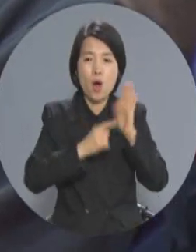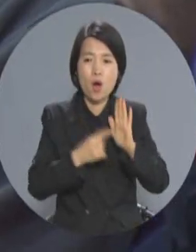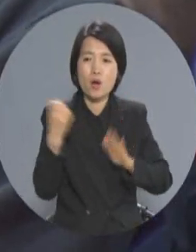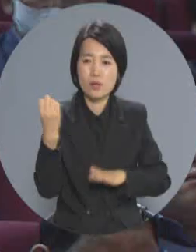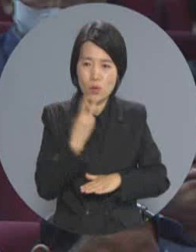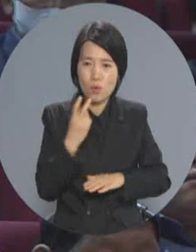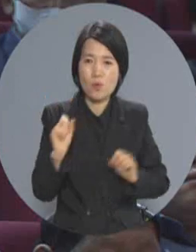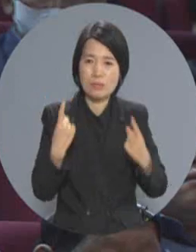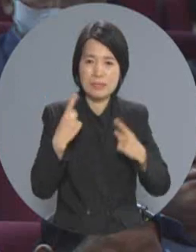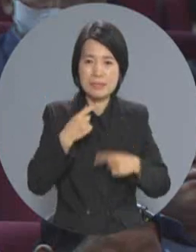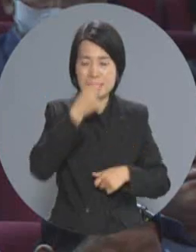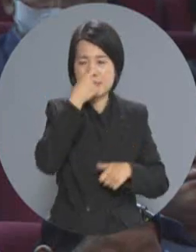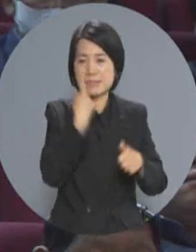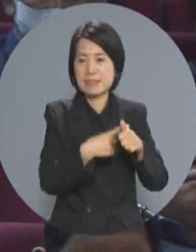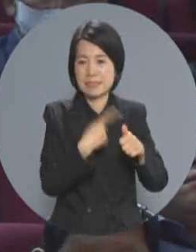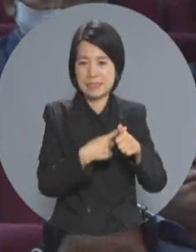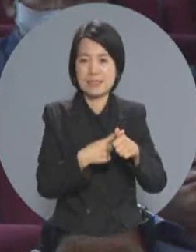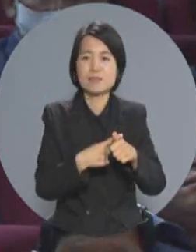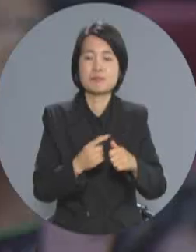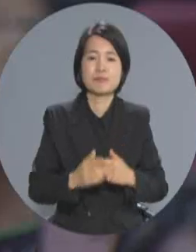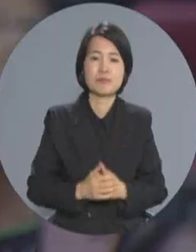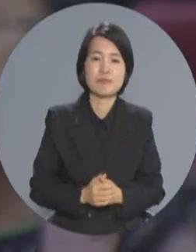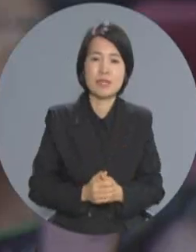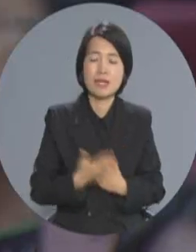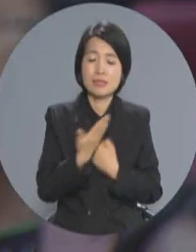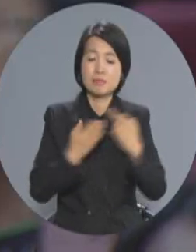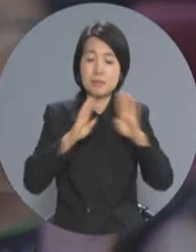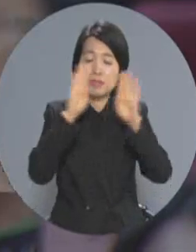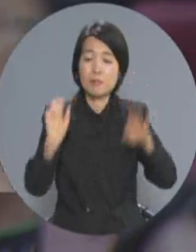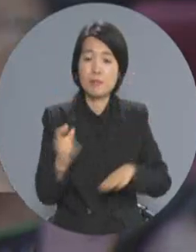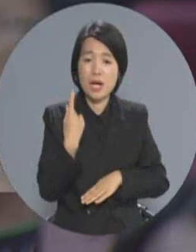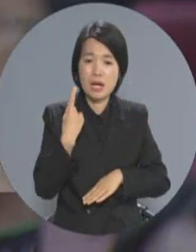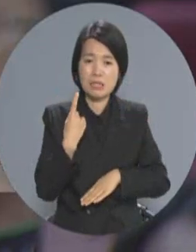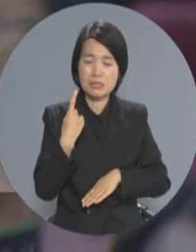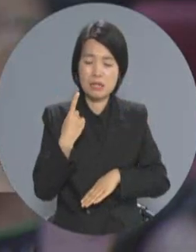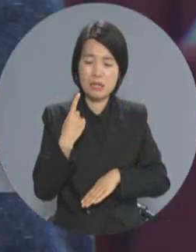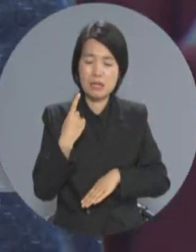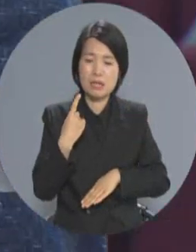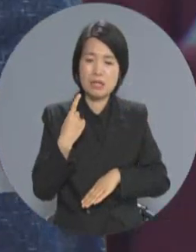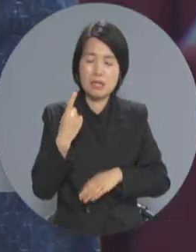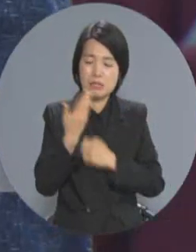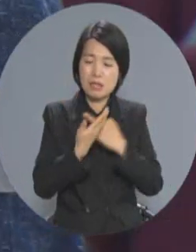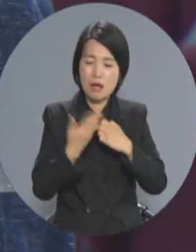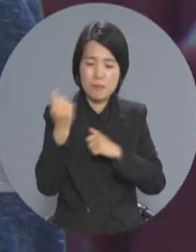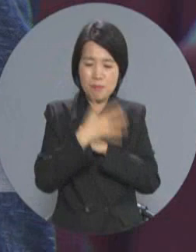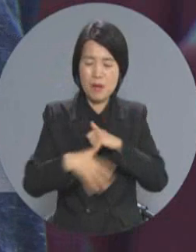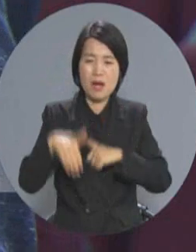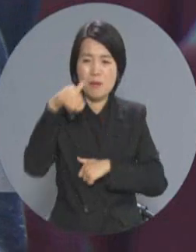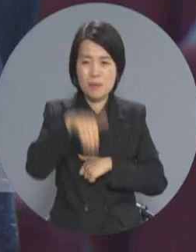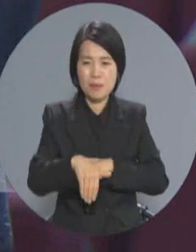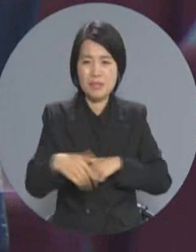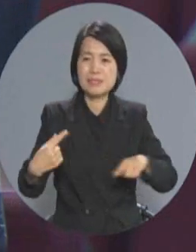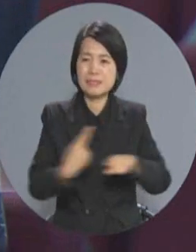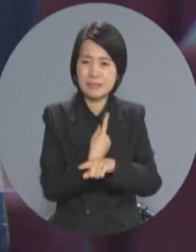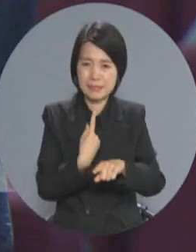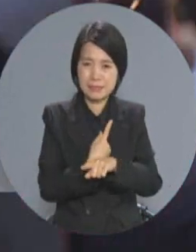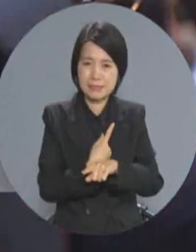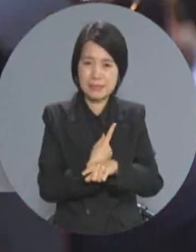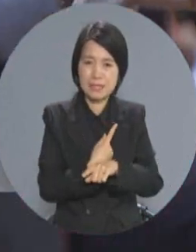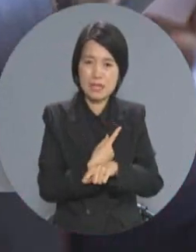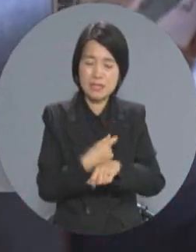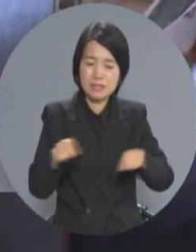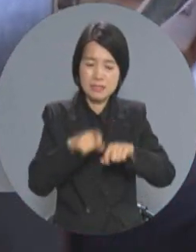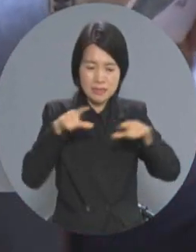동시에 쓴소리도 아끼지 않았습니다. 선박람회를 기점으로 낙후한 섬 인프라를 개선하고 박람회장이 들어설